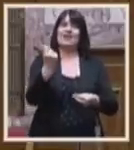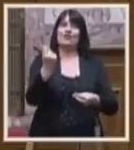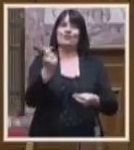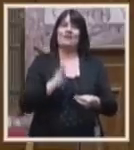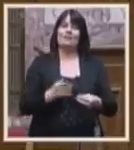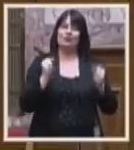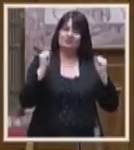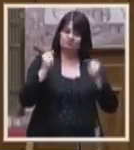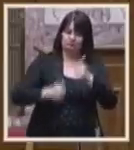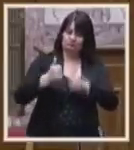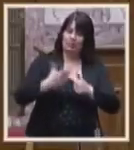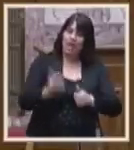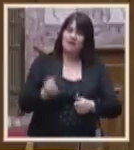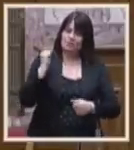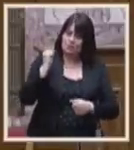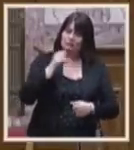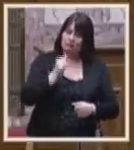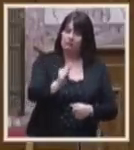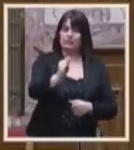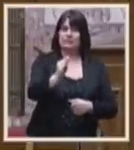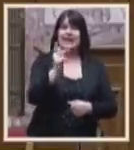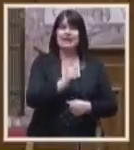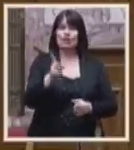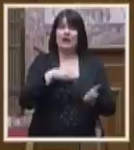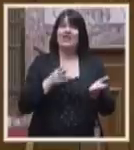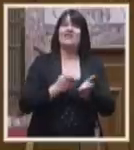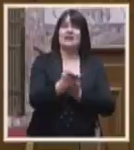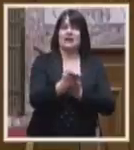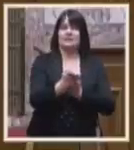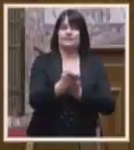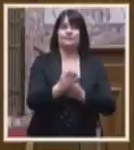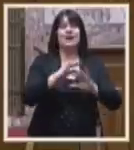βιώσιμη και ανταγωνιστική και μια κοινωνία δίκαιη.